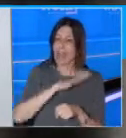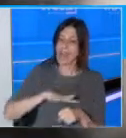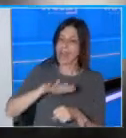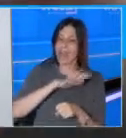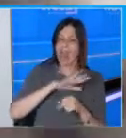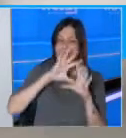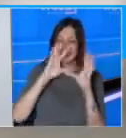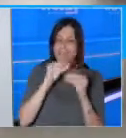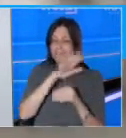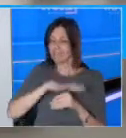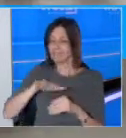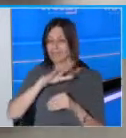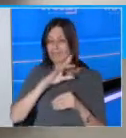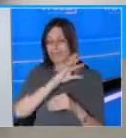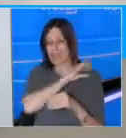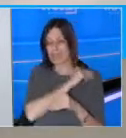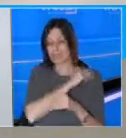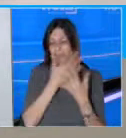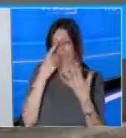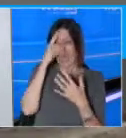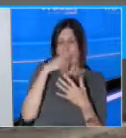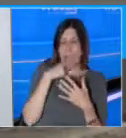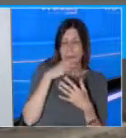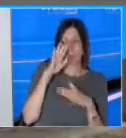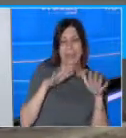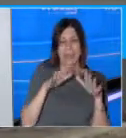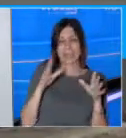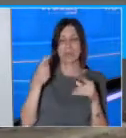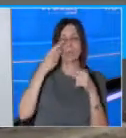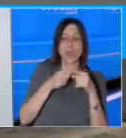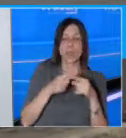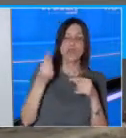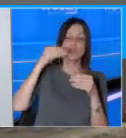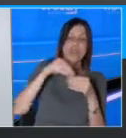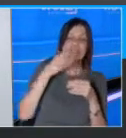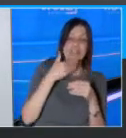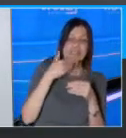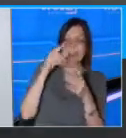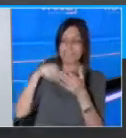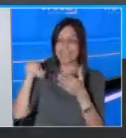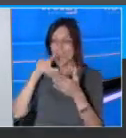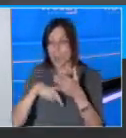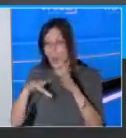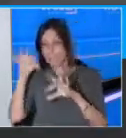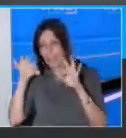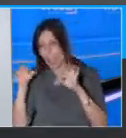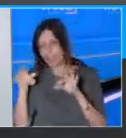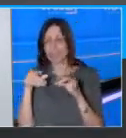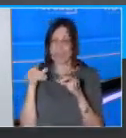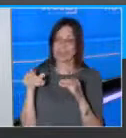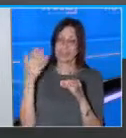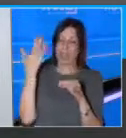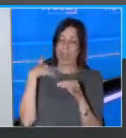הזירה הפלסטינית. כשאבו מאזן פלוס ישראל, ככה חמאס טוען, ביקלו את הבחירות, הרי שזה